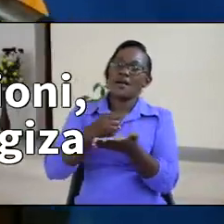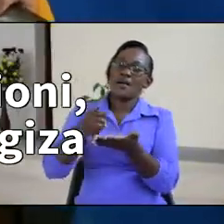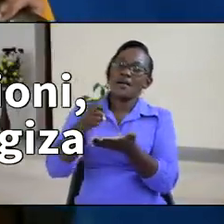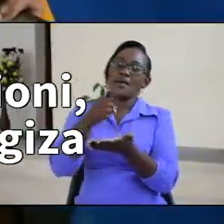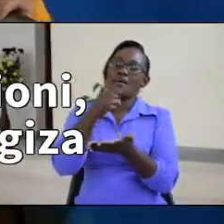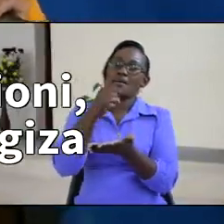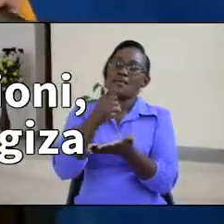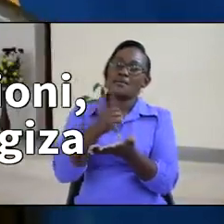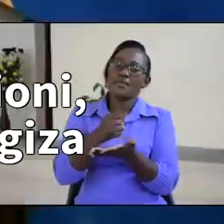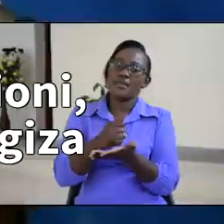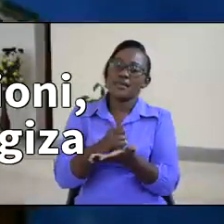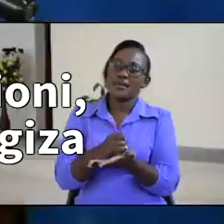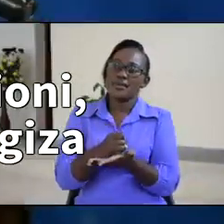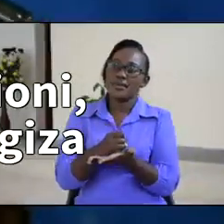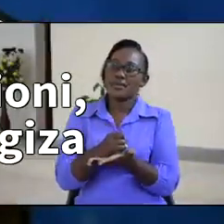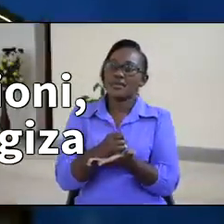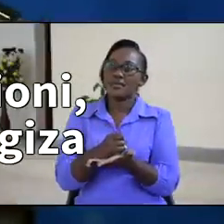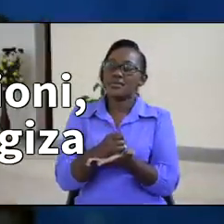amen.